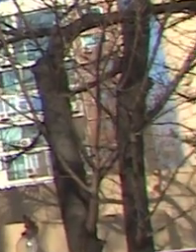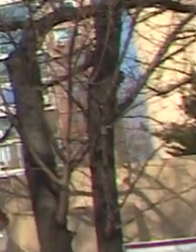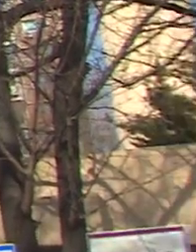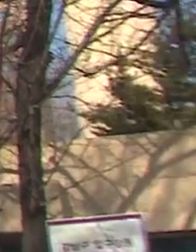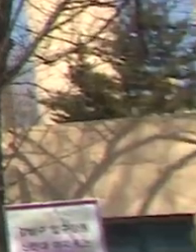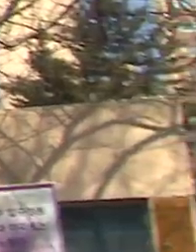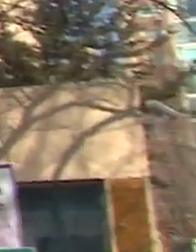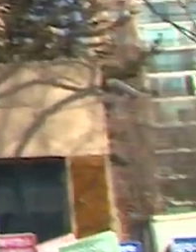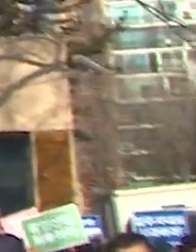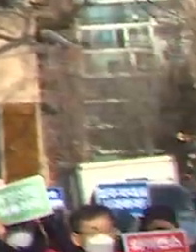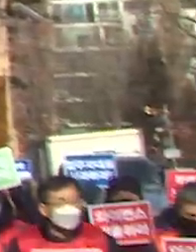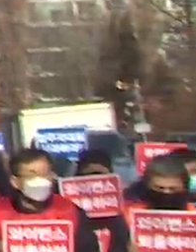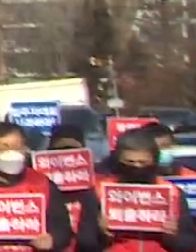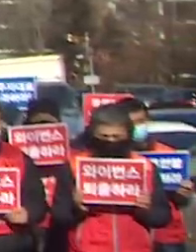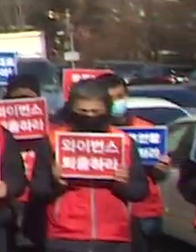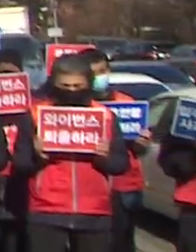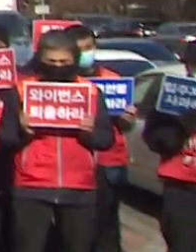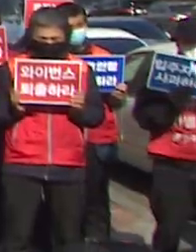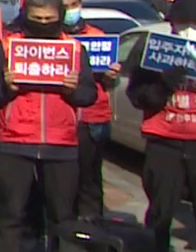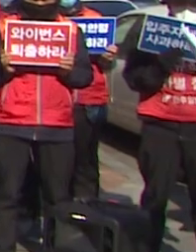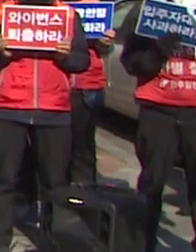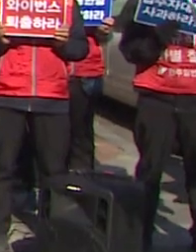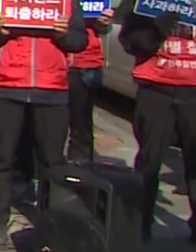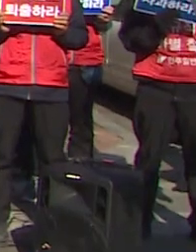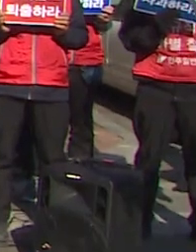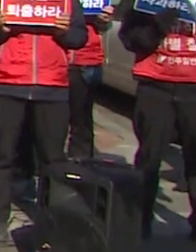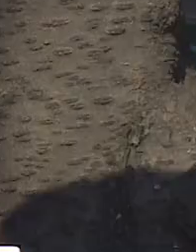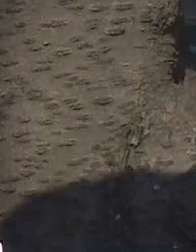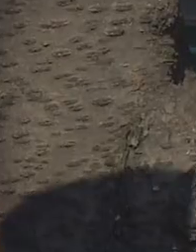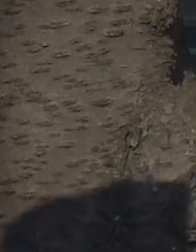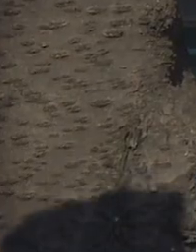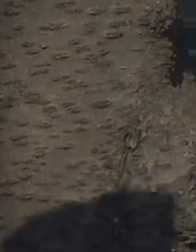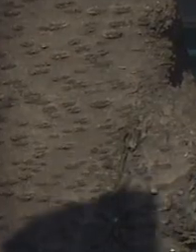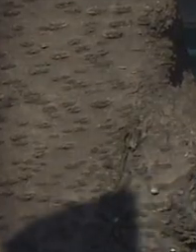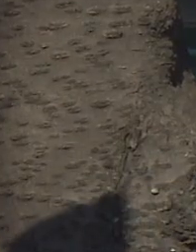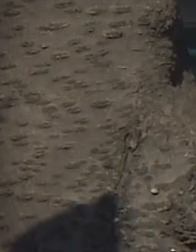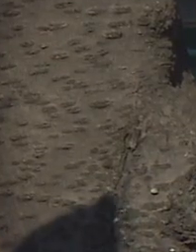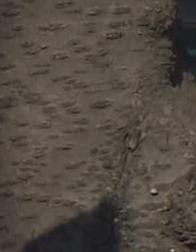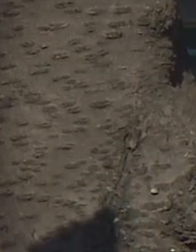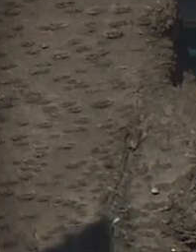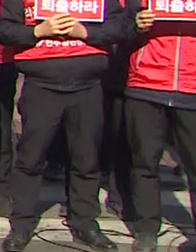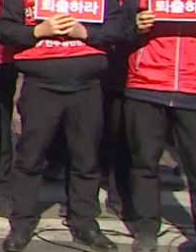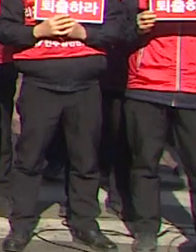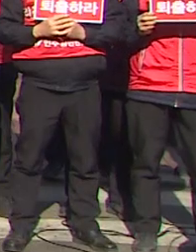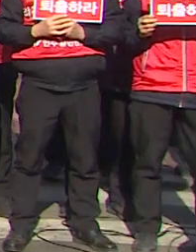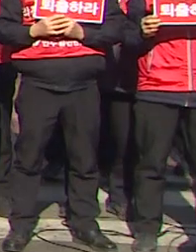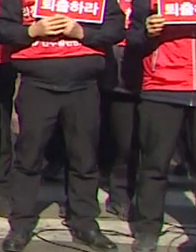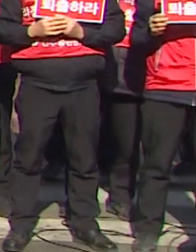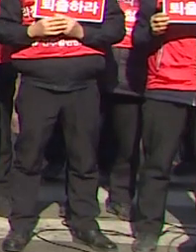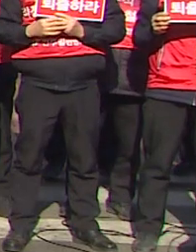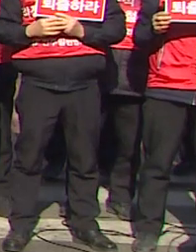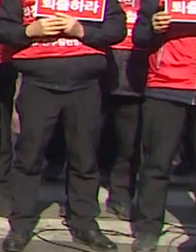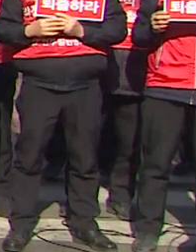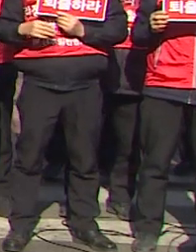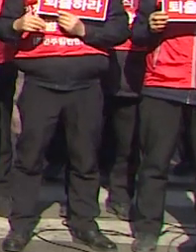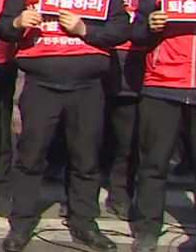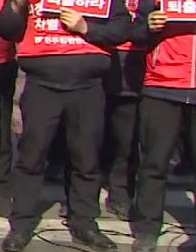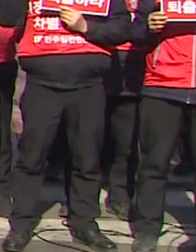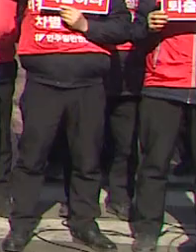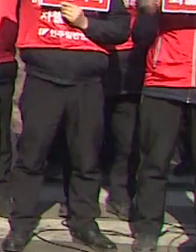대표가 계십니다. 그중에 모두 홍보이사, 정기이사 이런 걸로 알고 있습니다. 이렇게 노조가 때는